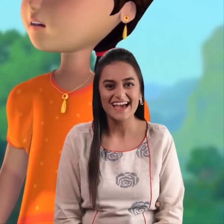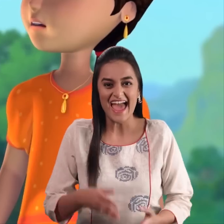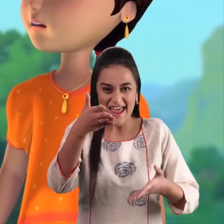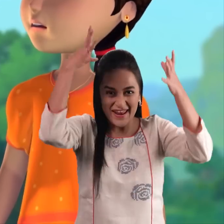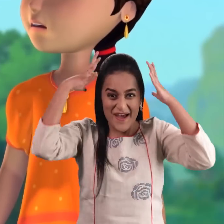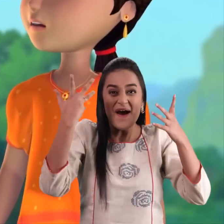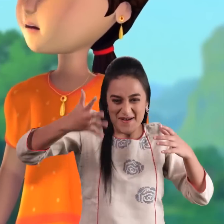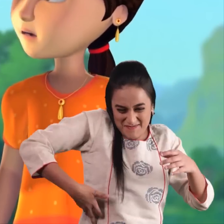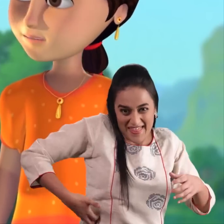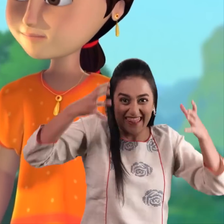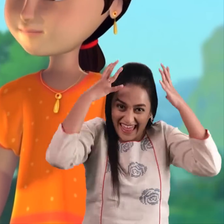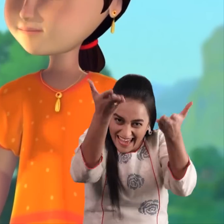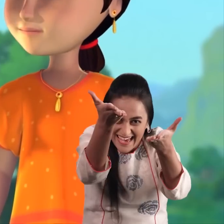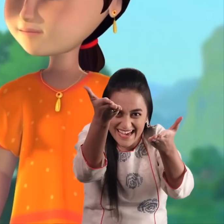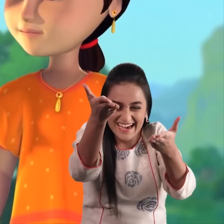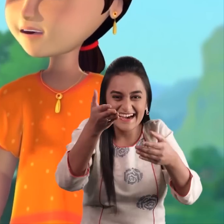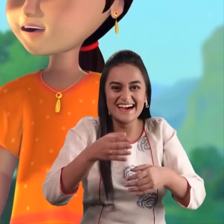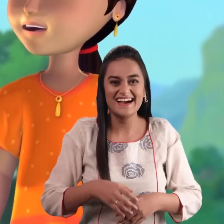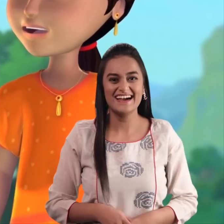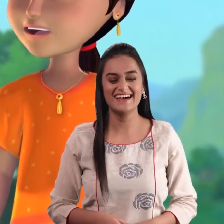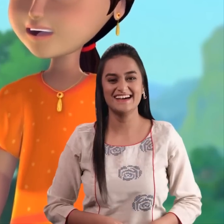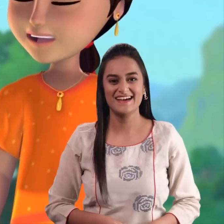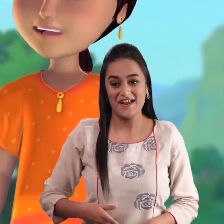और तुम्हारे सर पर बंदर का मुकुट।